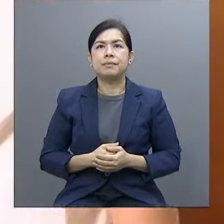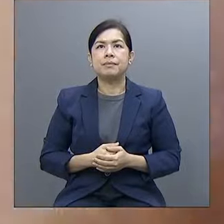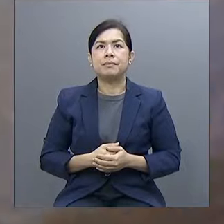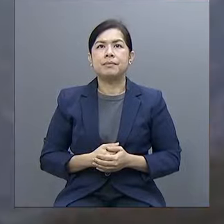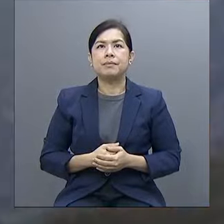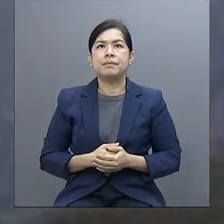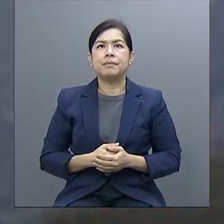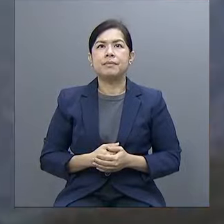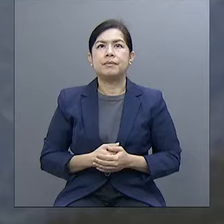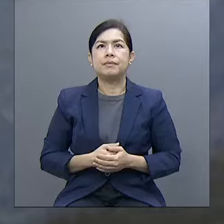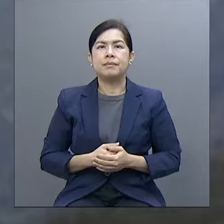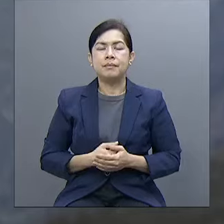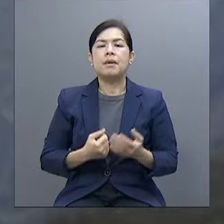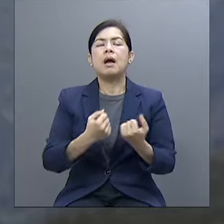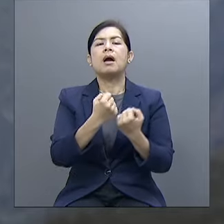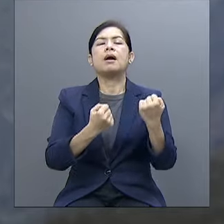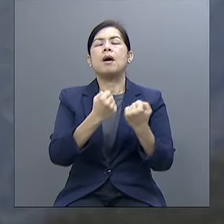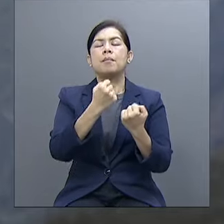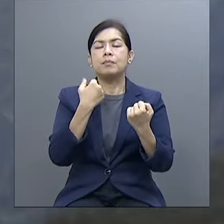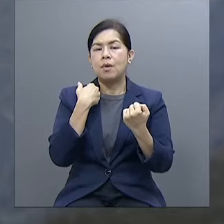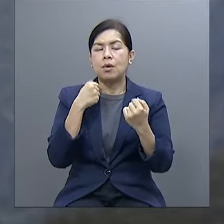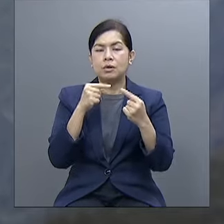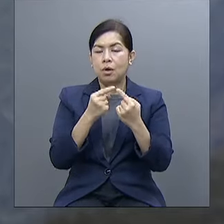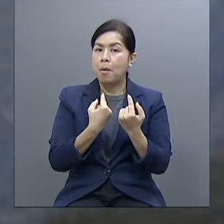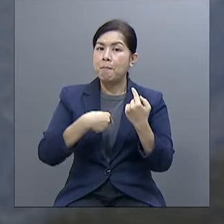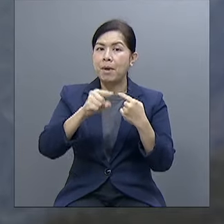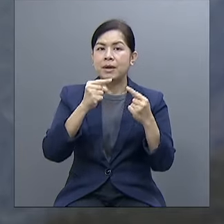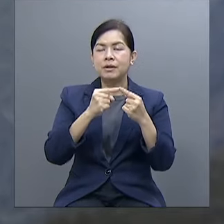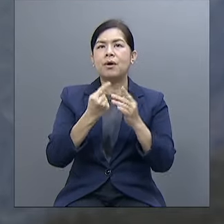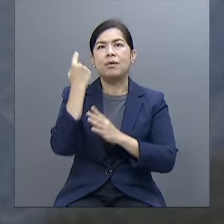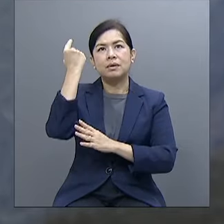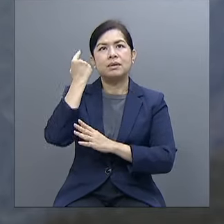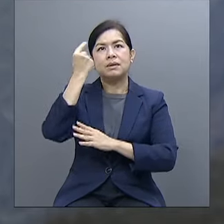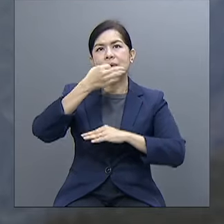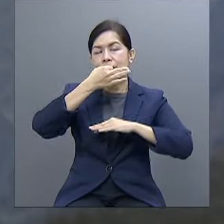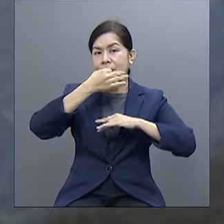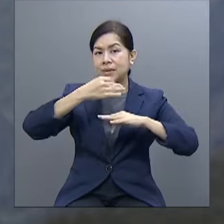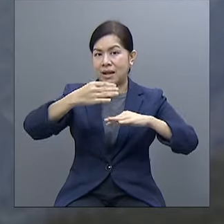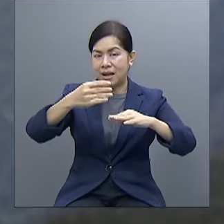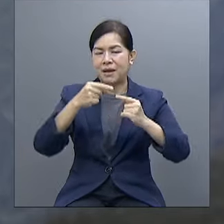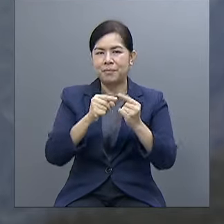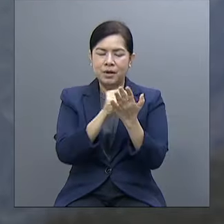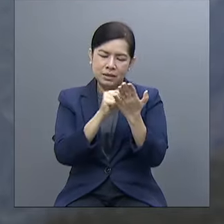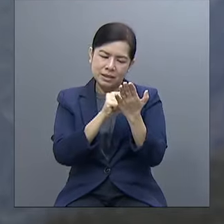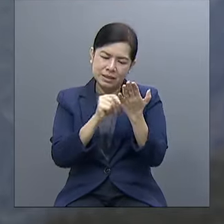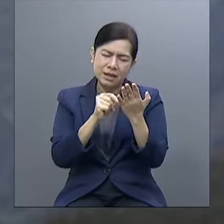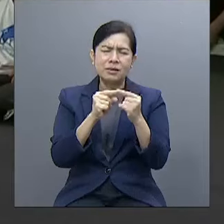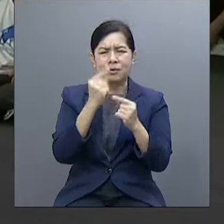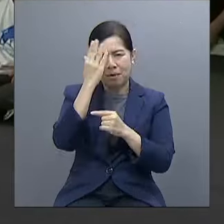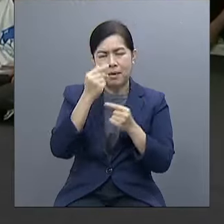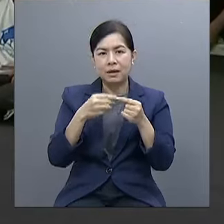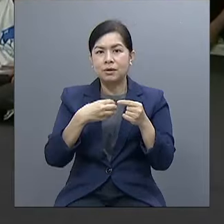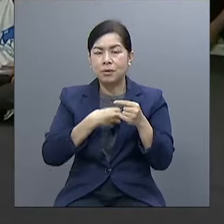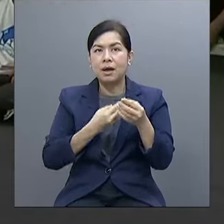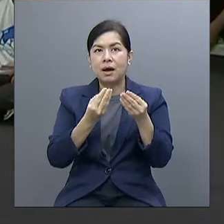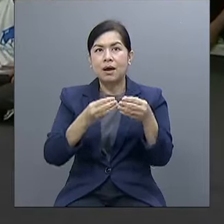ขับรถปลอดภัยไปเที่ยวทะเลเนี่ยเป็นเรื่องที่เขียนขึ้นมาเพื่ออยากให้เด็กๆอนุบาลเนี่ยได้มี